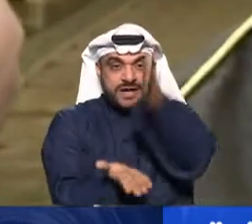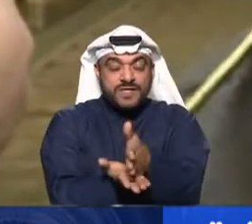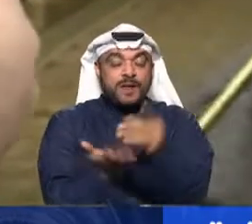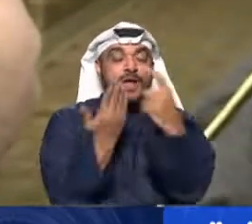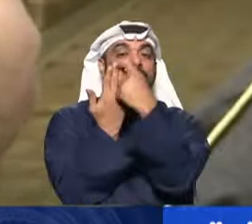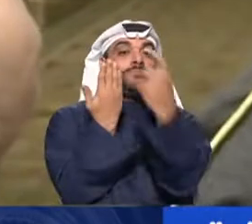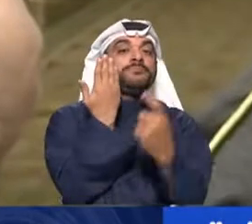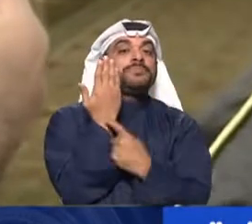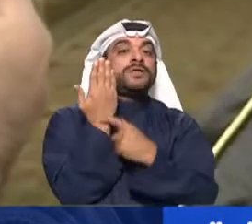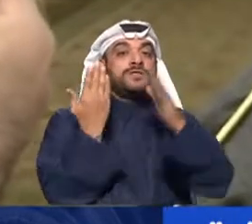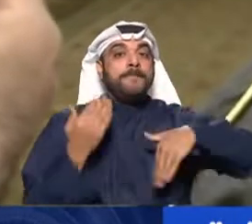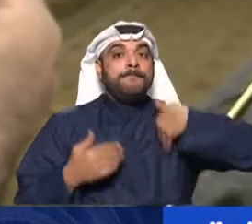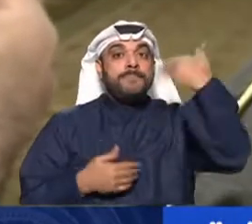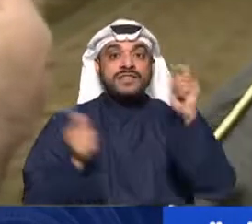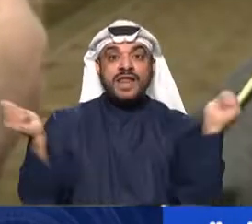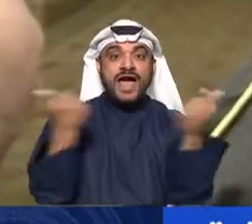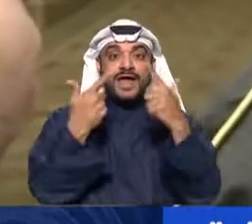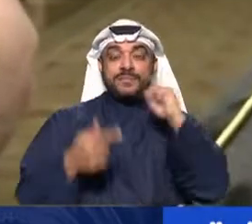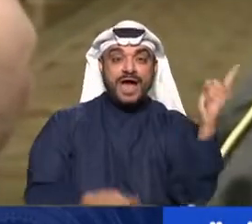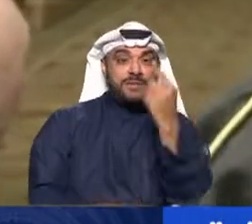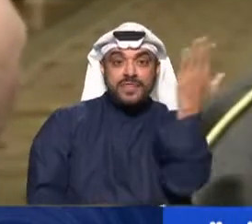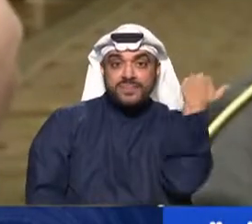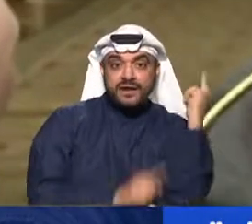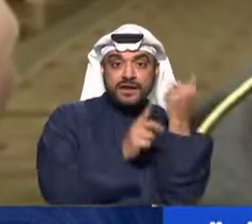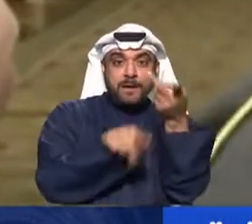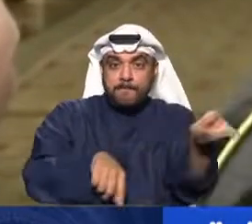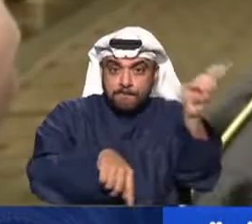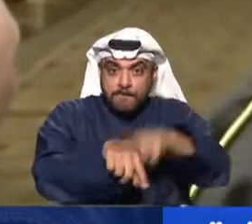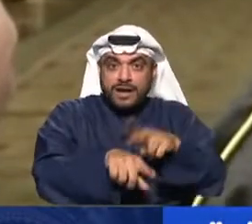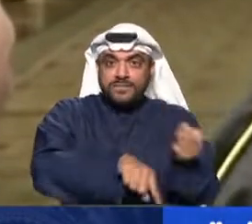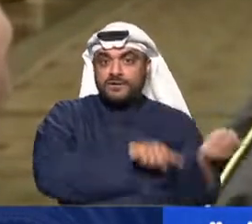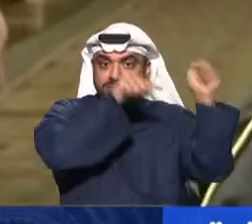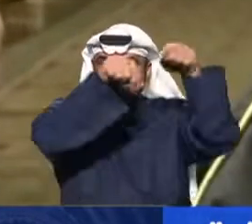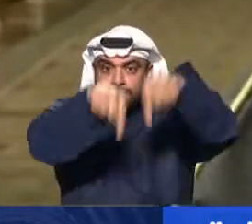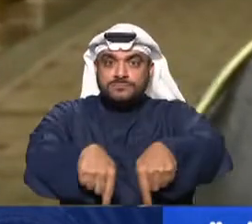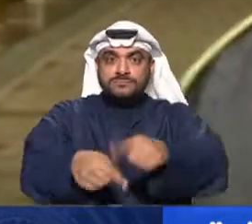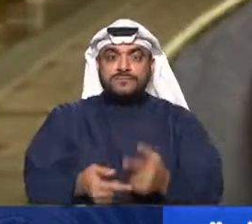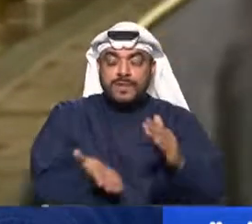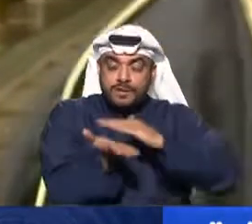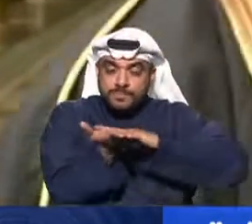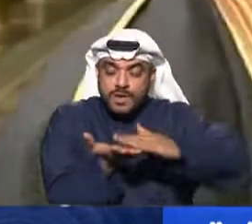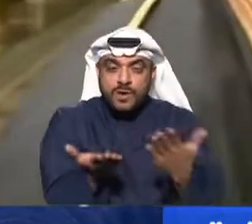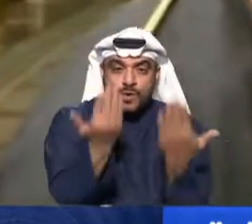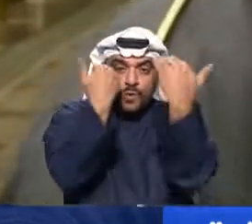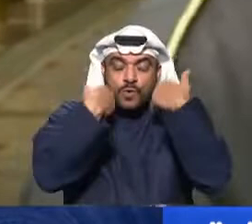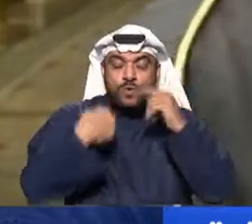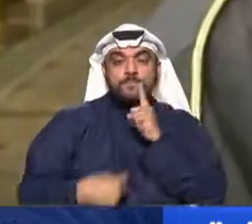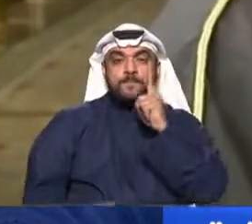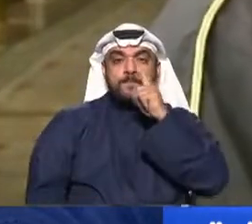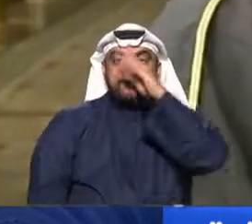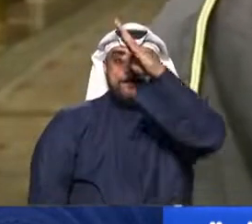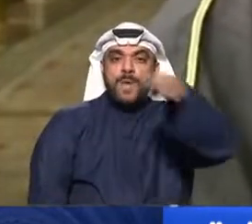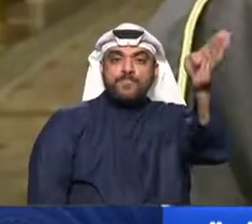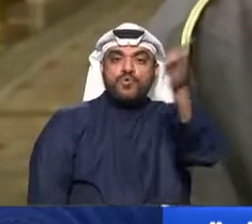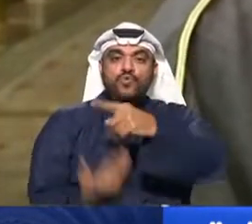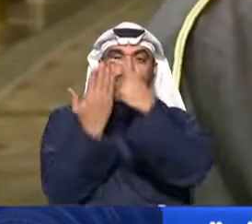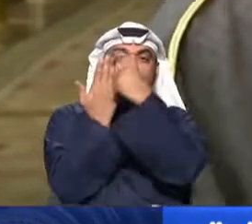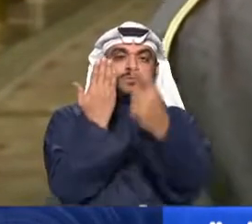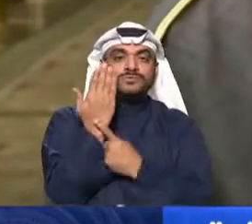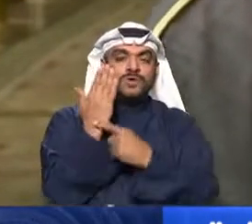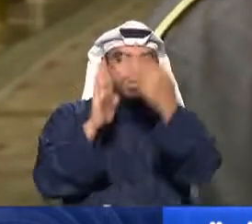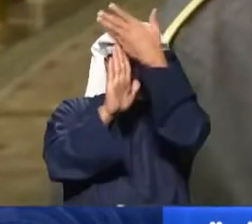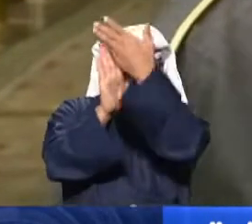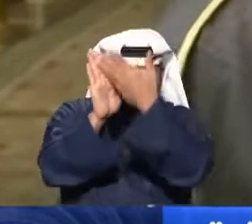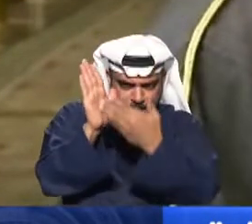لما بعد الحرب العالمية الثانية وهو حظر الضم والاستيلاء الأقليمي. طبعا الكتاب طويل